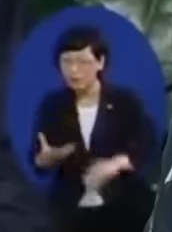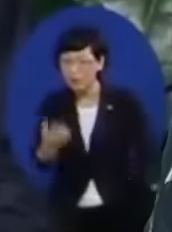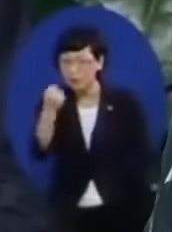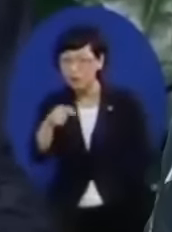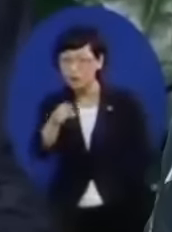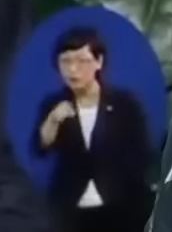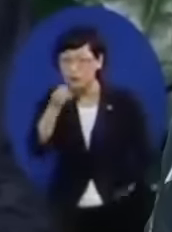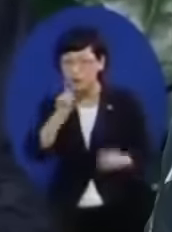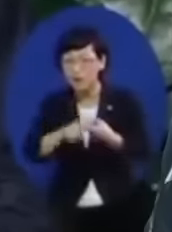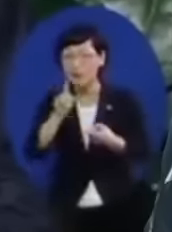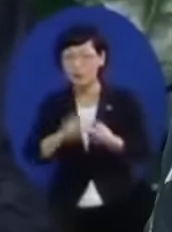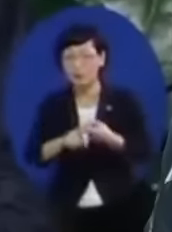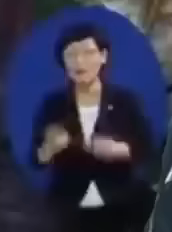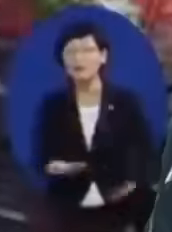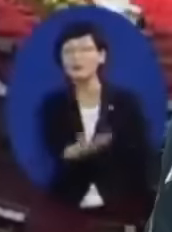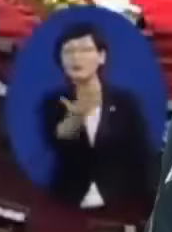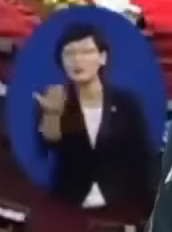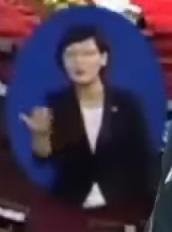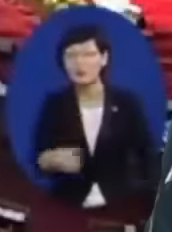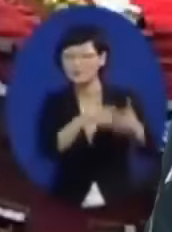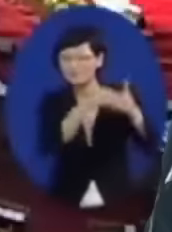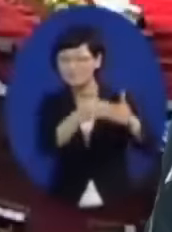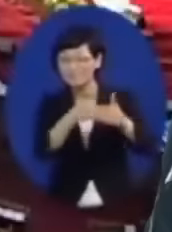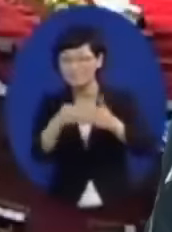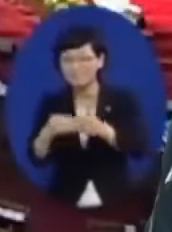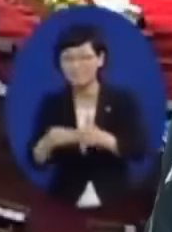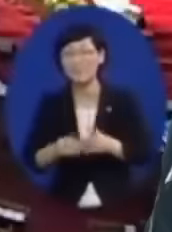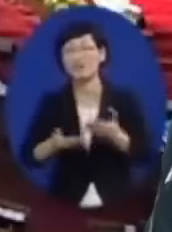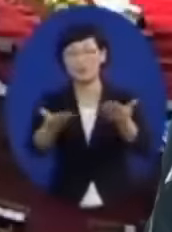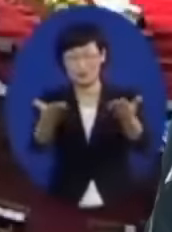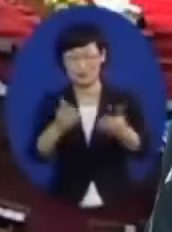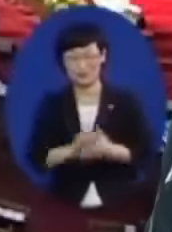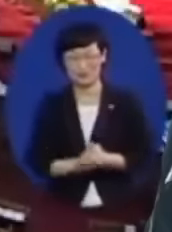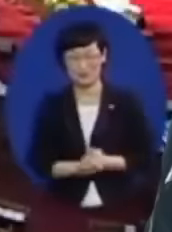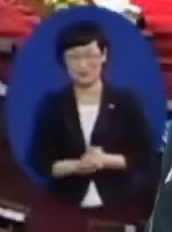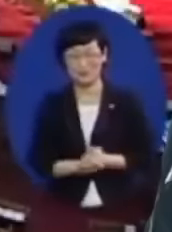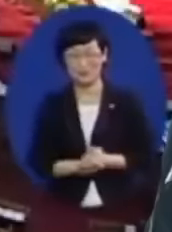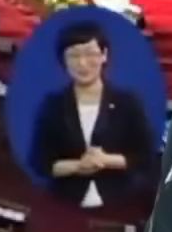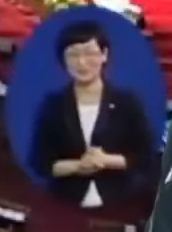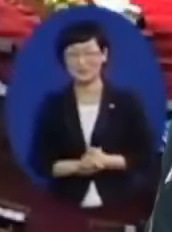그 계획대로 여러분을 인도하여 주시는 것입니다.